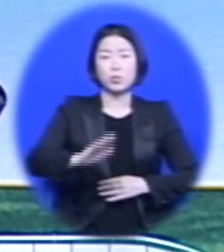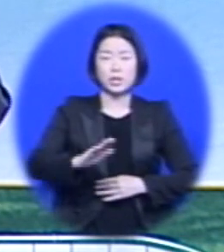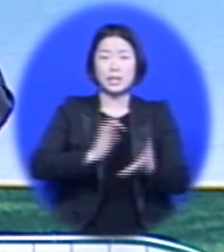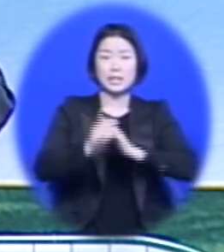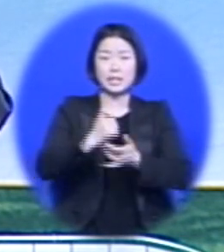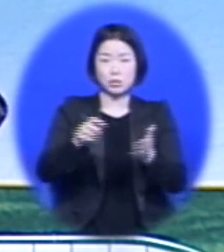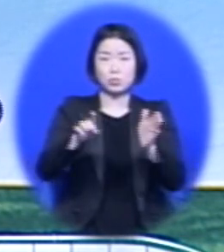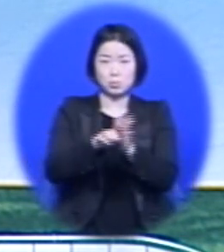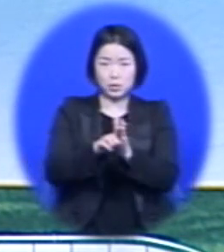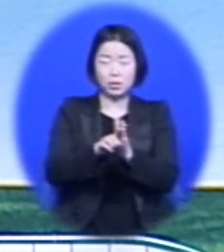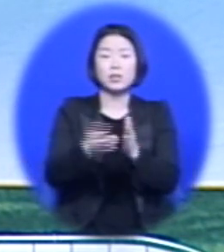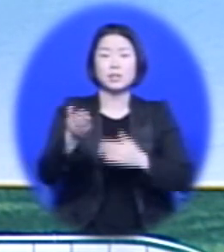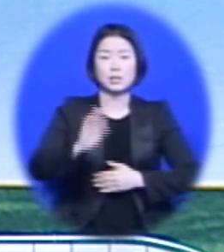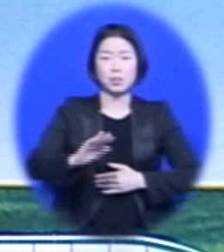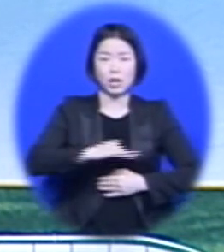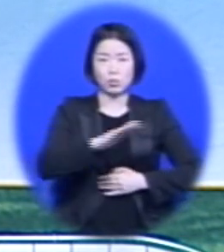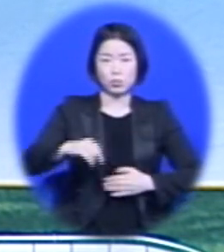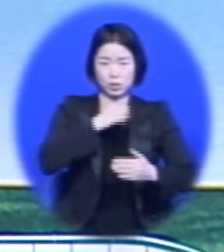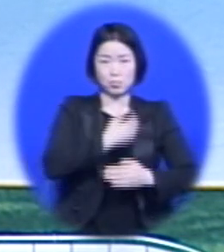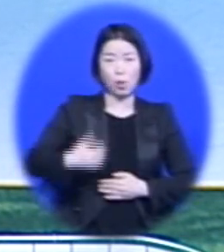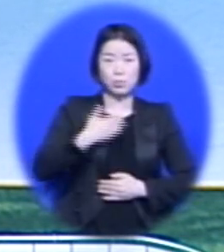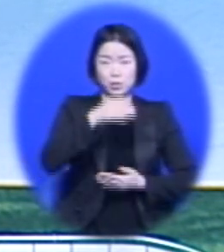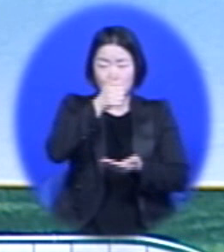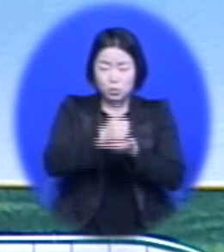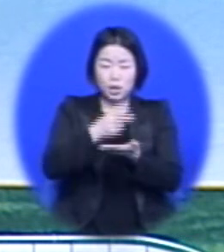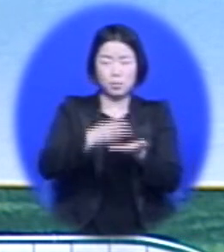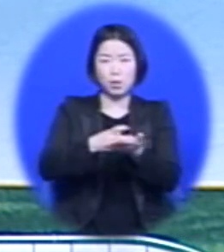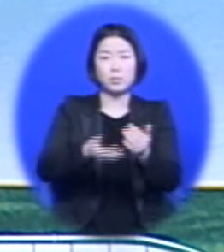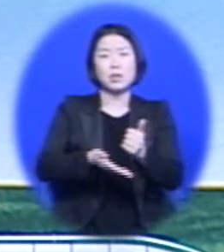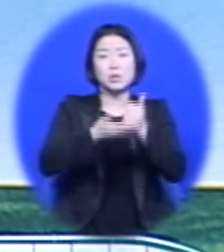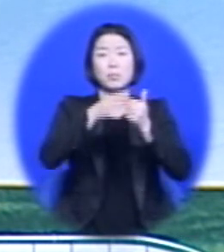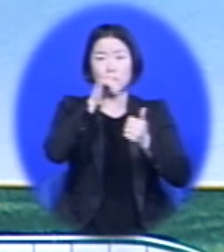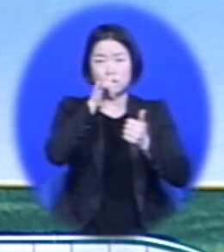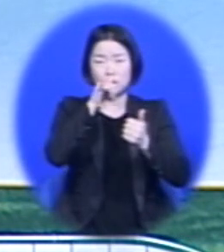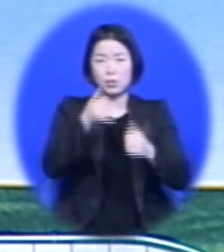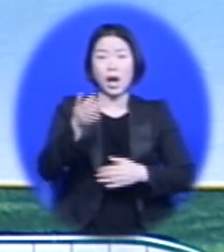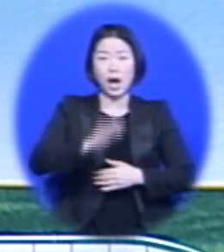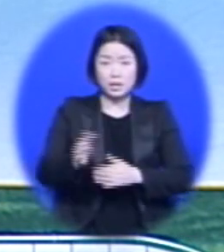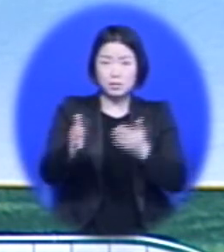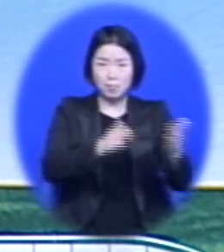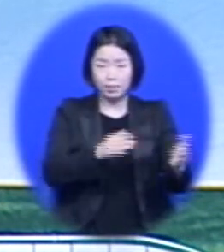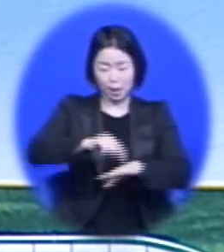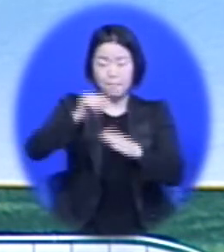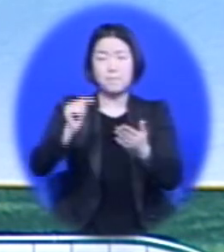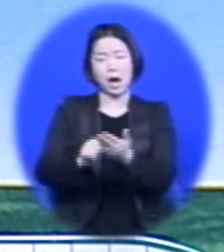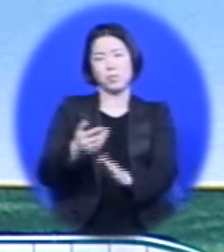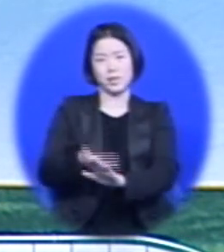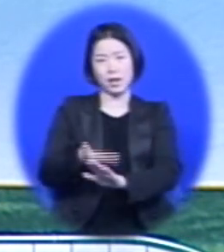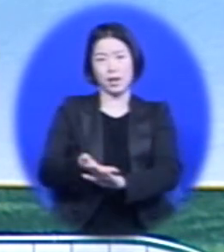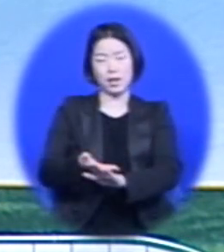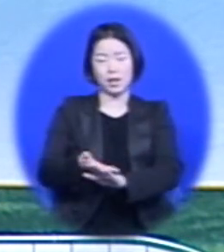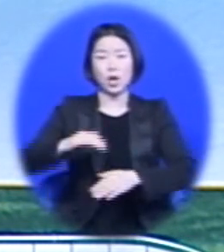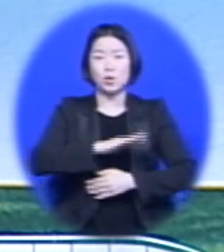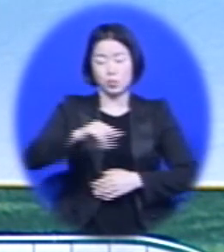우리 육신은 죄의 법을 섬기고 있습니다. 그러나 우리 마음은 달라졌습니다. 우리의